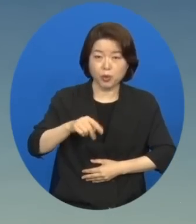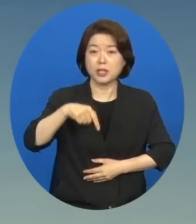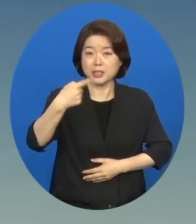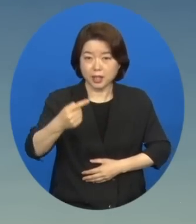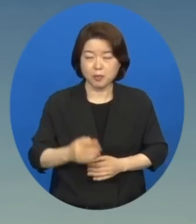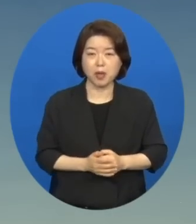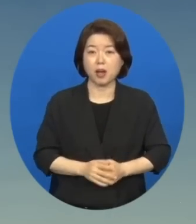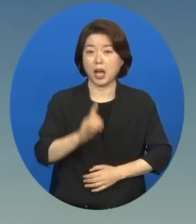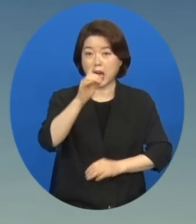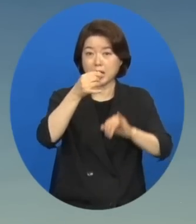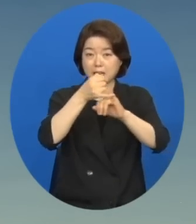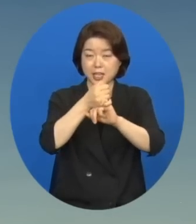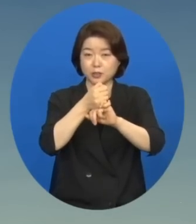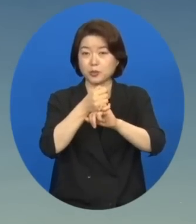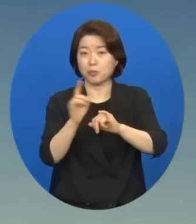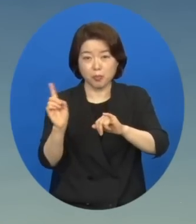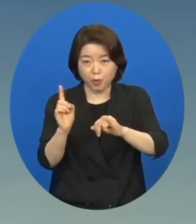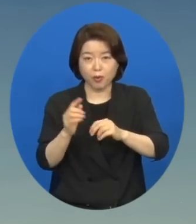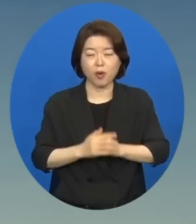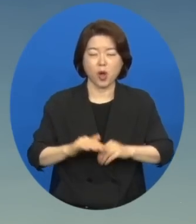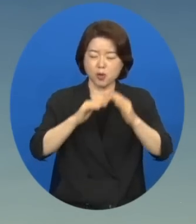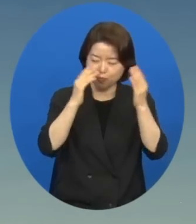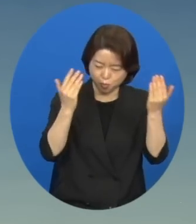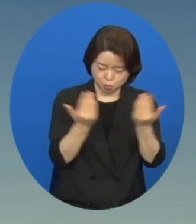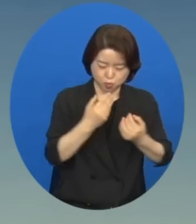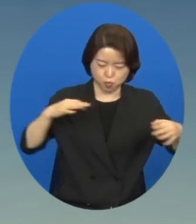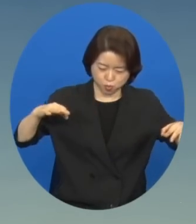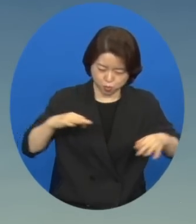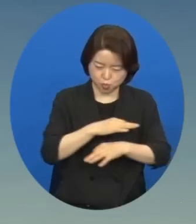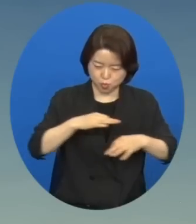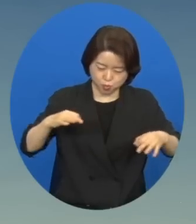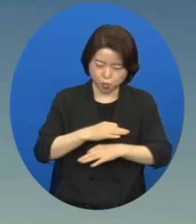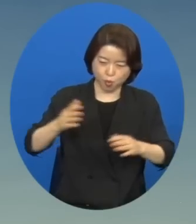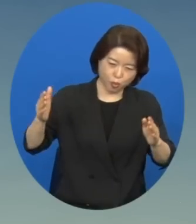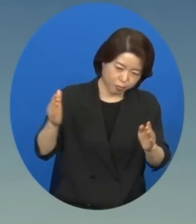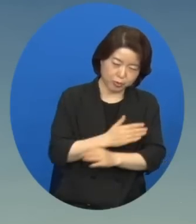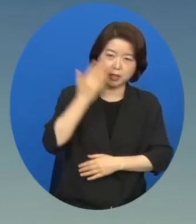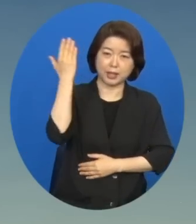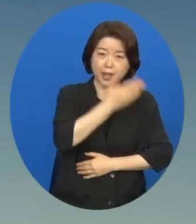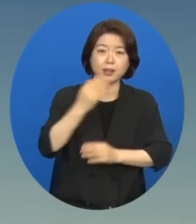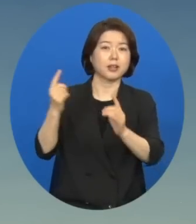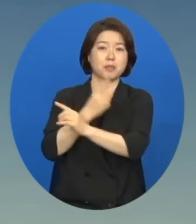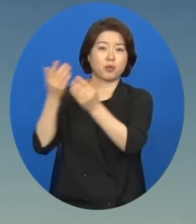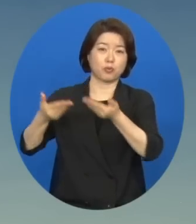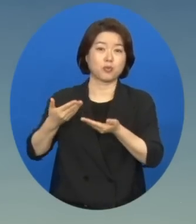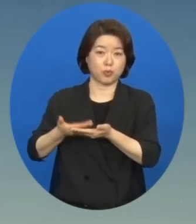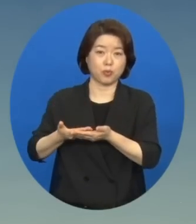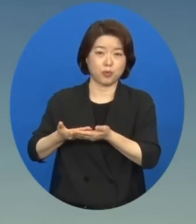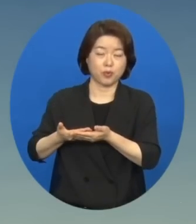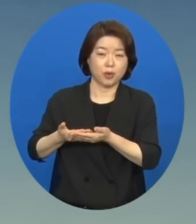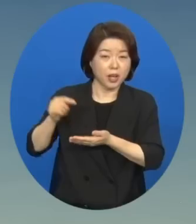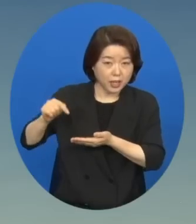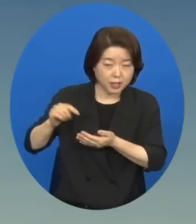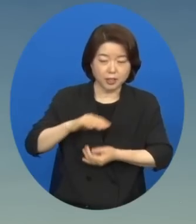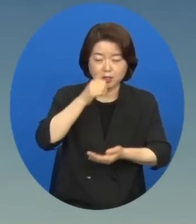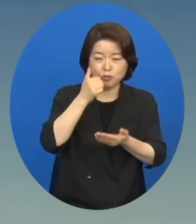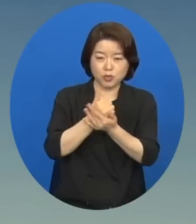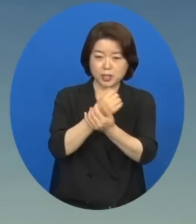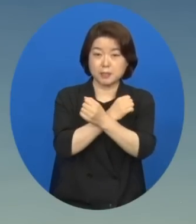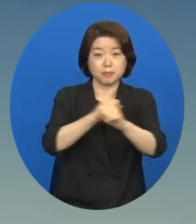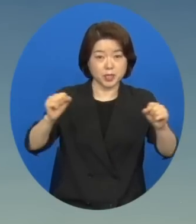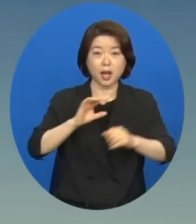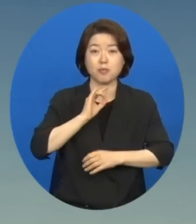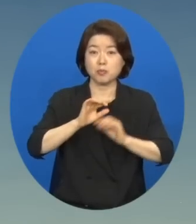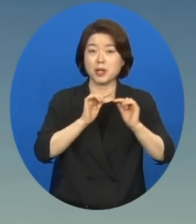또 하나가 약속이 달려 있기를 모든 불의에서 우리를 깨끗하게 하신다고 하셨어요. 우리 죄를 사해 주시는